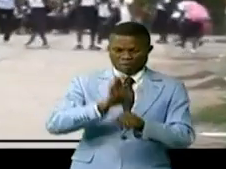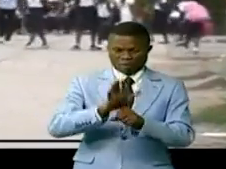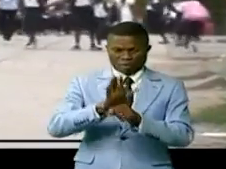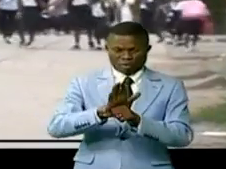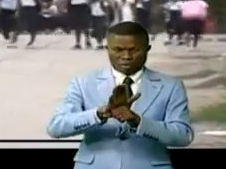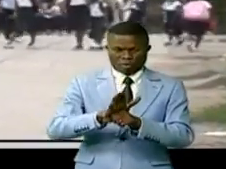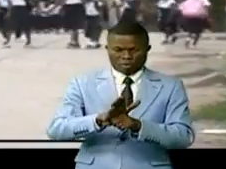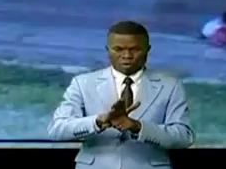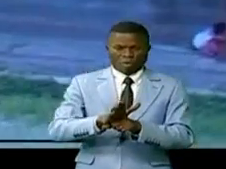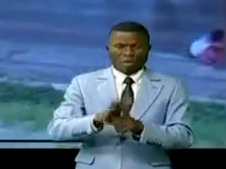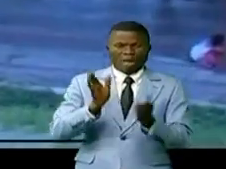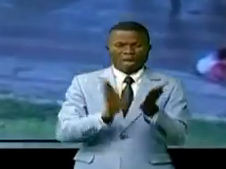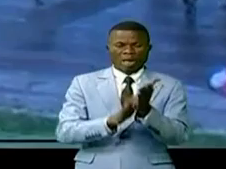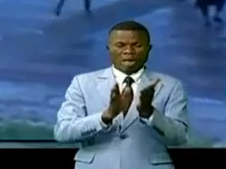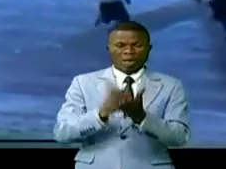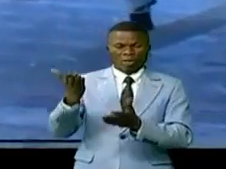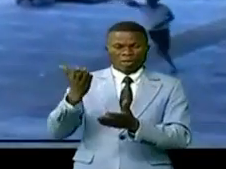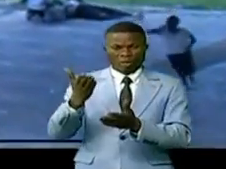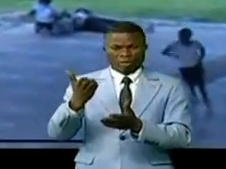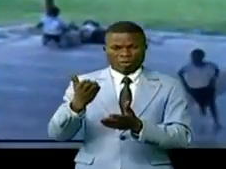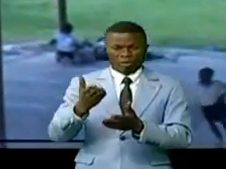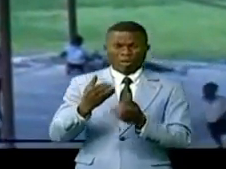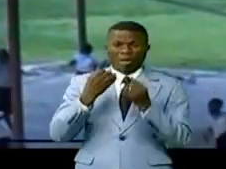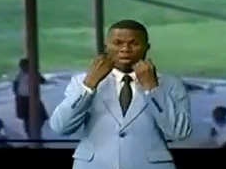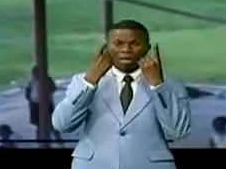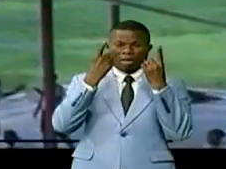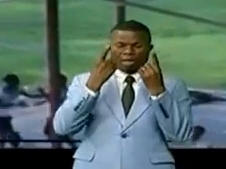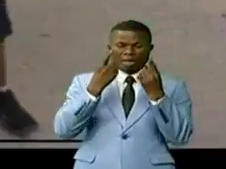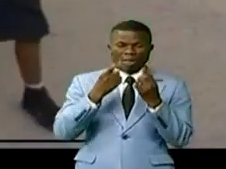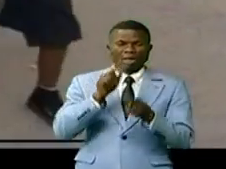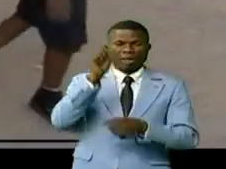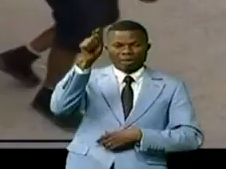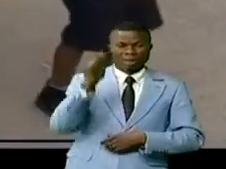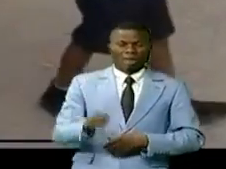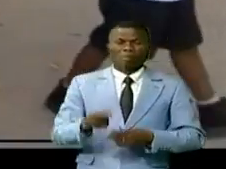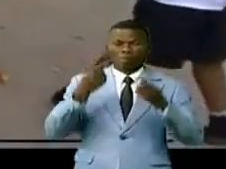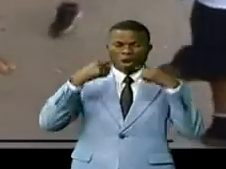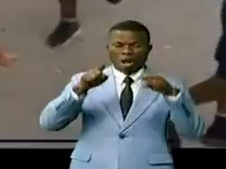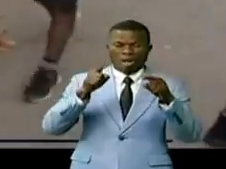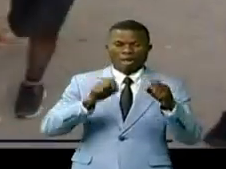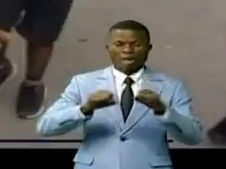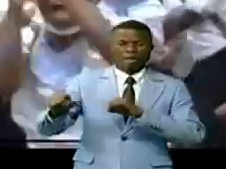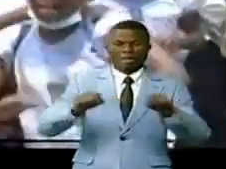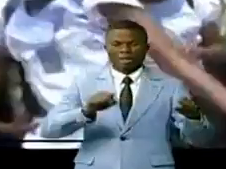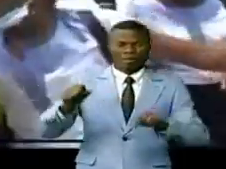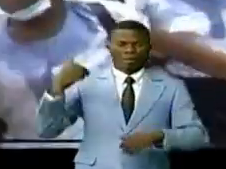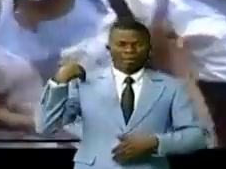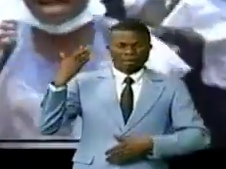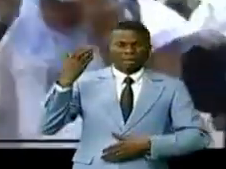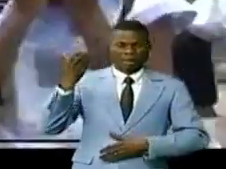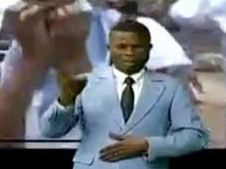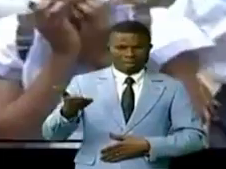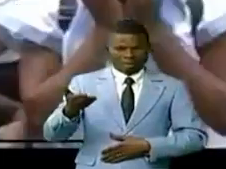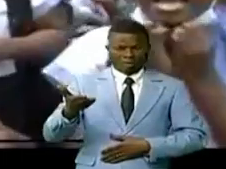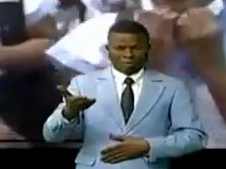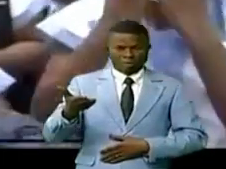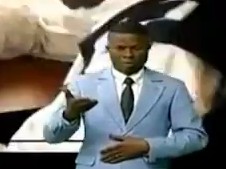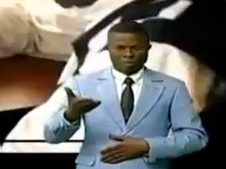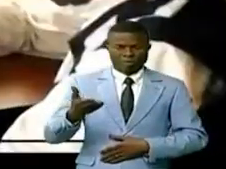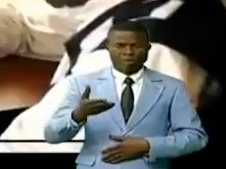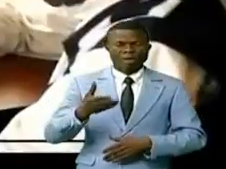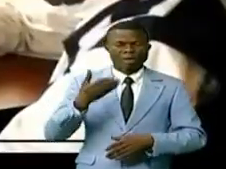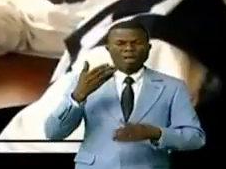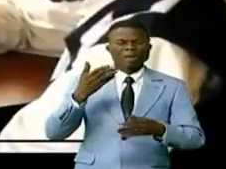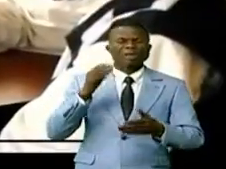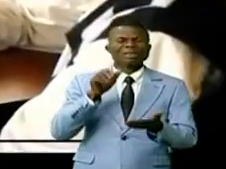le parcours scolaire sont souvent surpris de résultats à la publication des épreuves de l'examen d'État. Comment expliquer